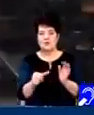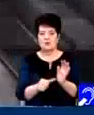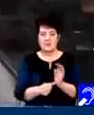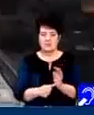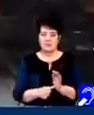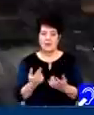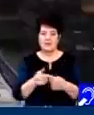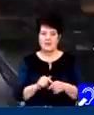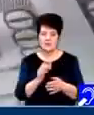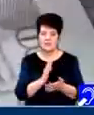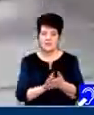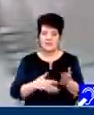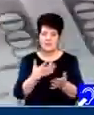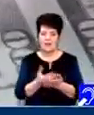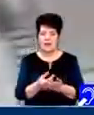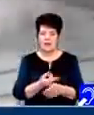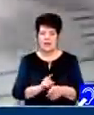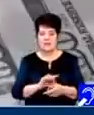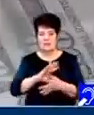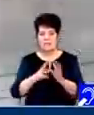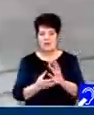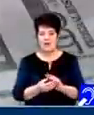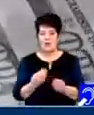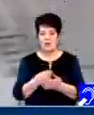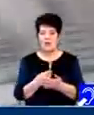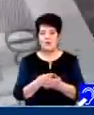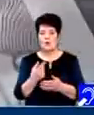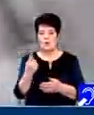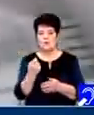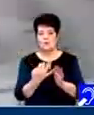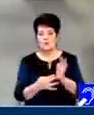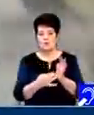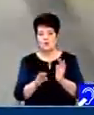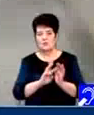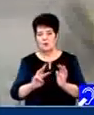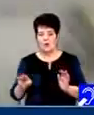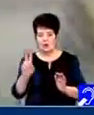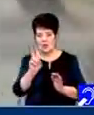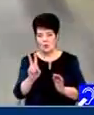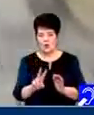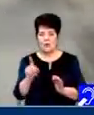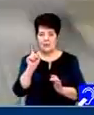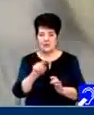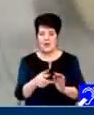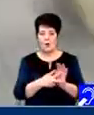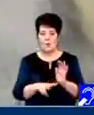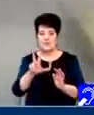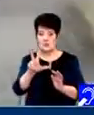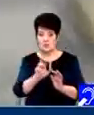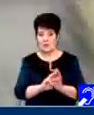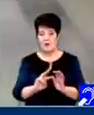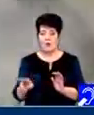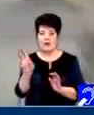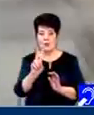2016. Acesta este finanțat printr-un credit în valoare totală de circa 190 de milioane de dolari, dintre care 83 de milioane